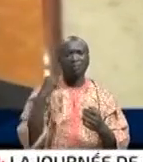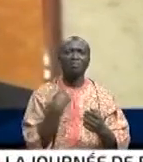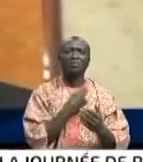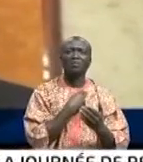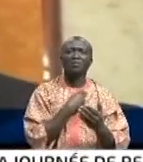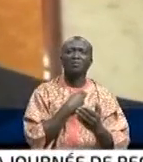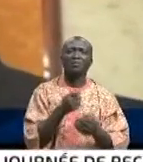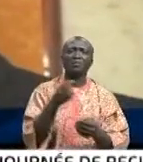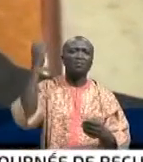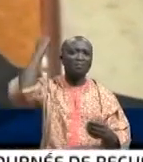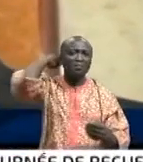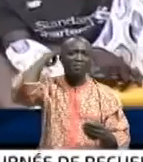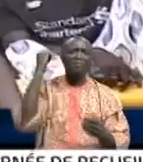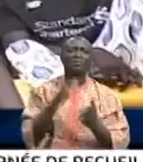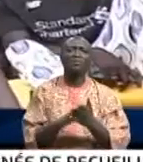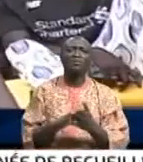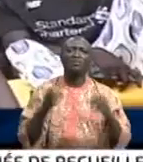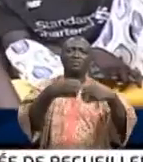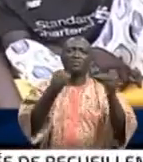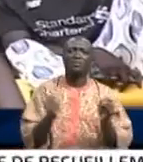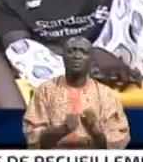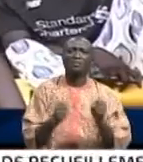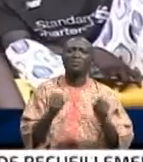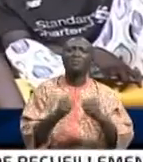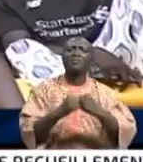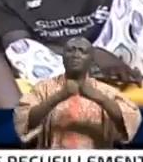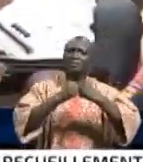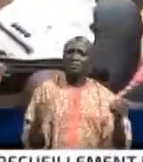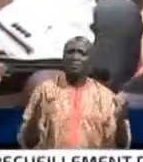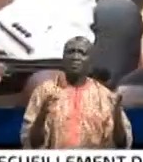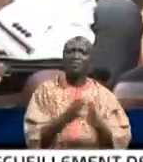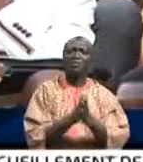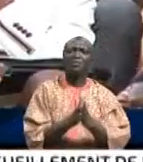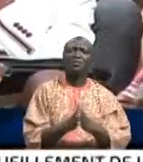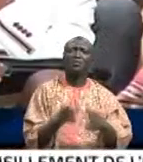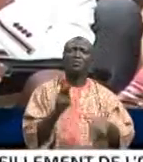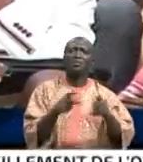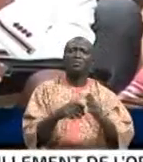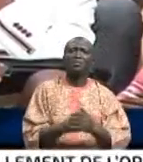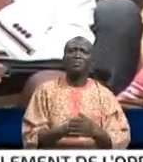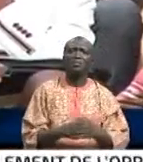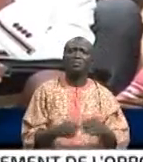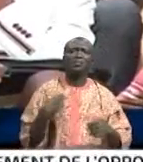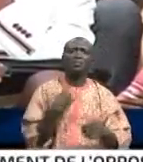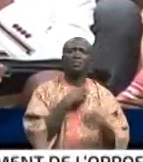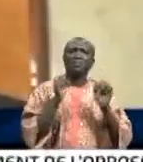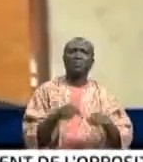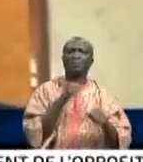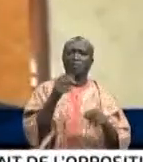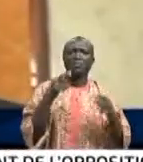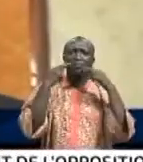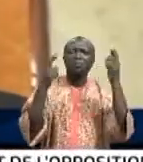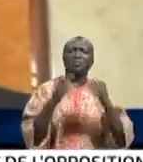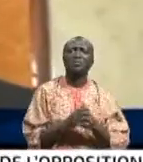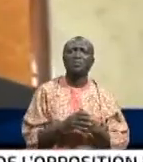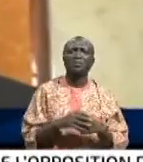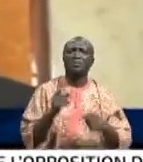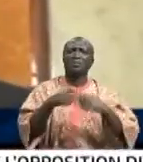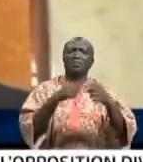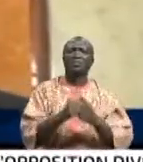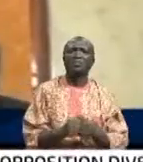les équipes parce que sans eux on ira nulle part donc on a on a besoin du pauvre sénégalais pour vraiment aller